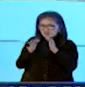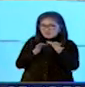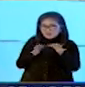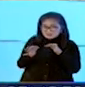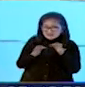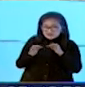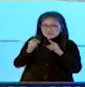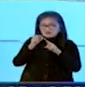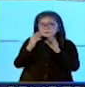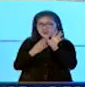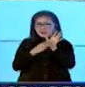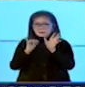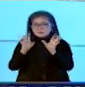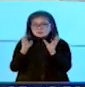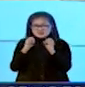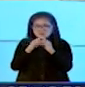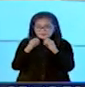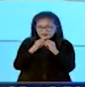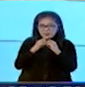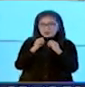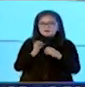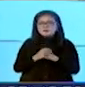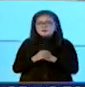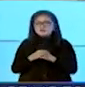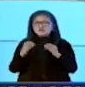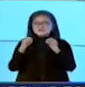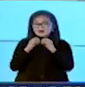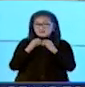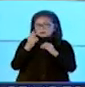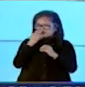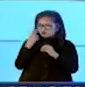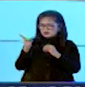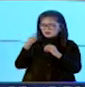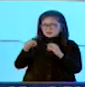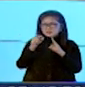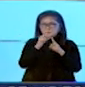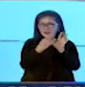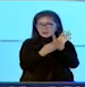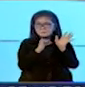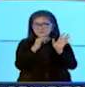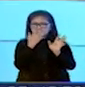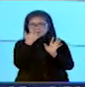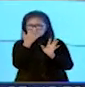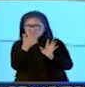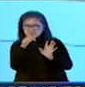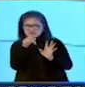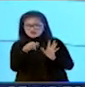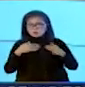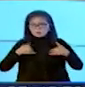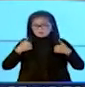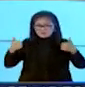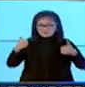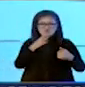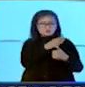Jember di dalam seremonial di Pendopo Kabupaten Jember disaksikan ketua PMI Jawa Timur Bupati Jember berikut ketua PMI Jember